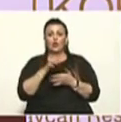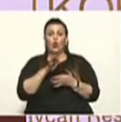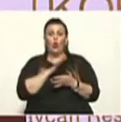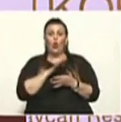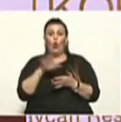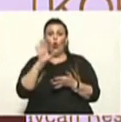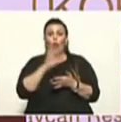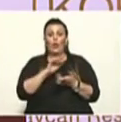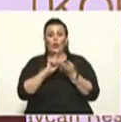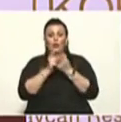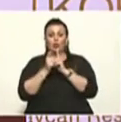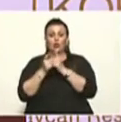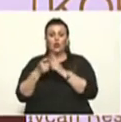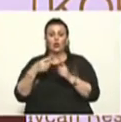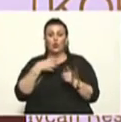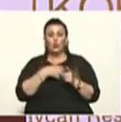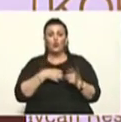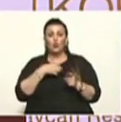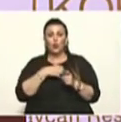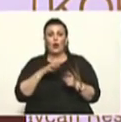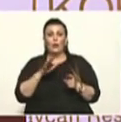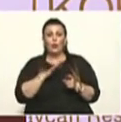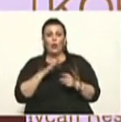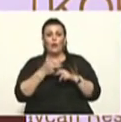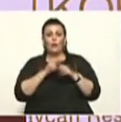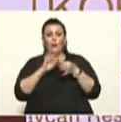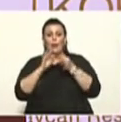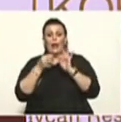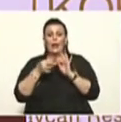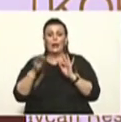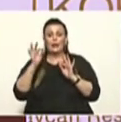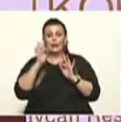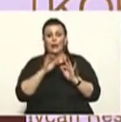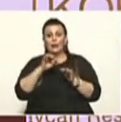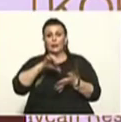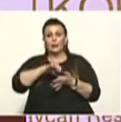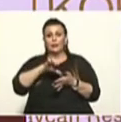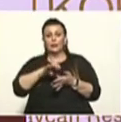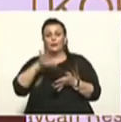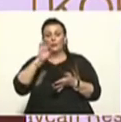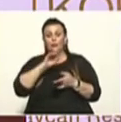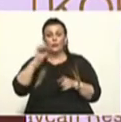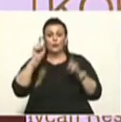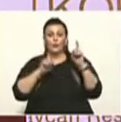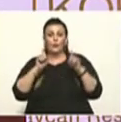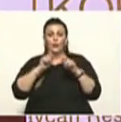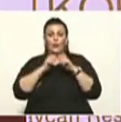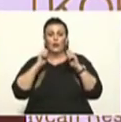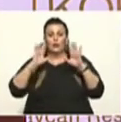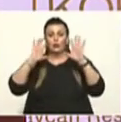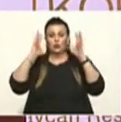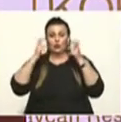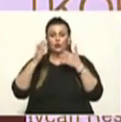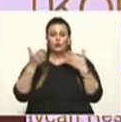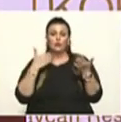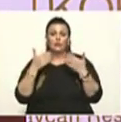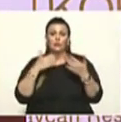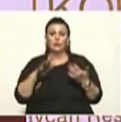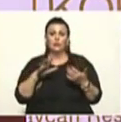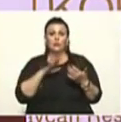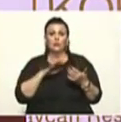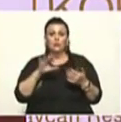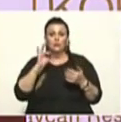dəyişikliklərin mühüm istiqamətlərindəndir. Bu mənada tədqiqat və sənaye qurumları ilə ciddi əməkdaşlıq edən